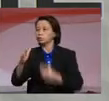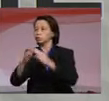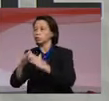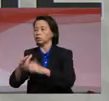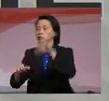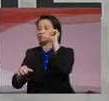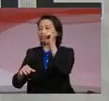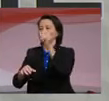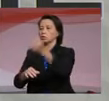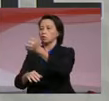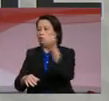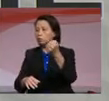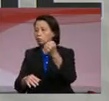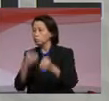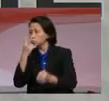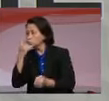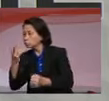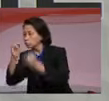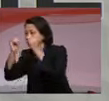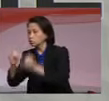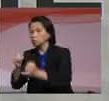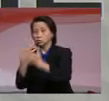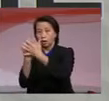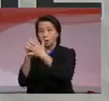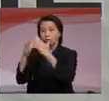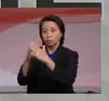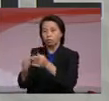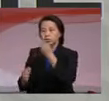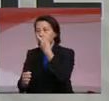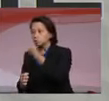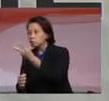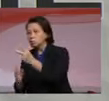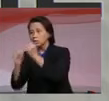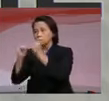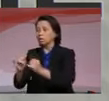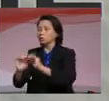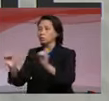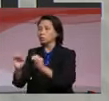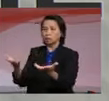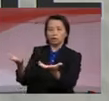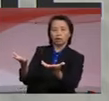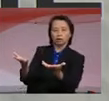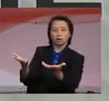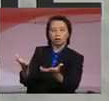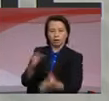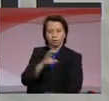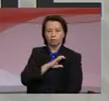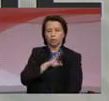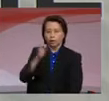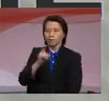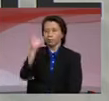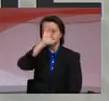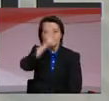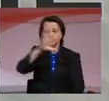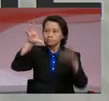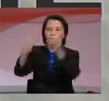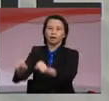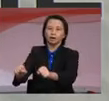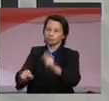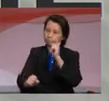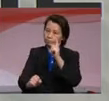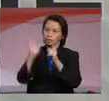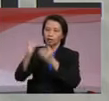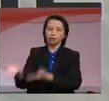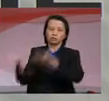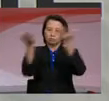memastikan mereka yang individu yang kuarantin ada di rumah, tapi individu tiada di rumah. Jadi polis akan tangkap, akan kita